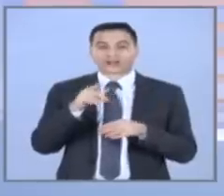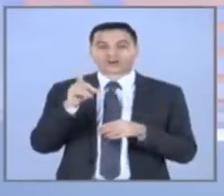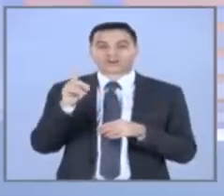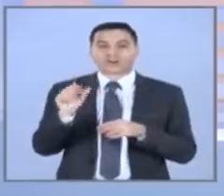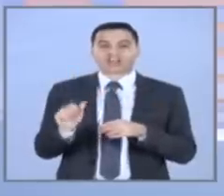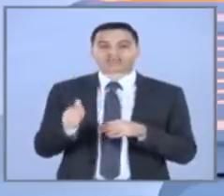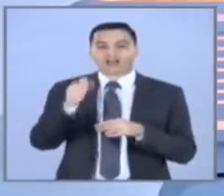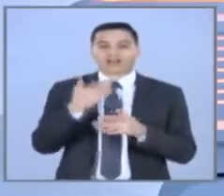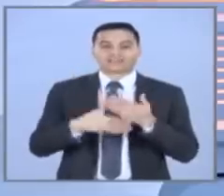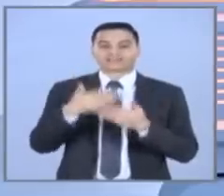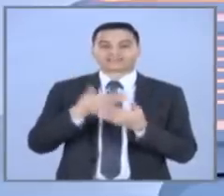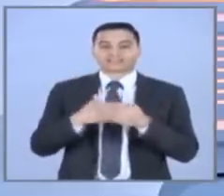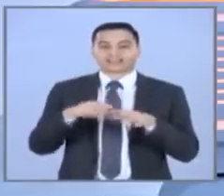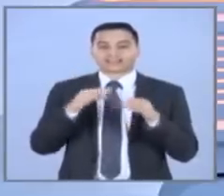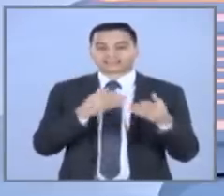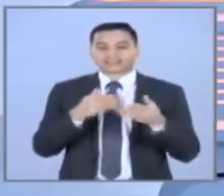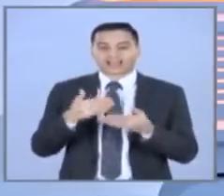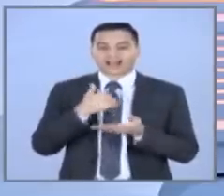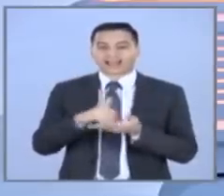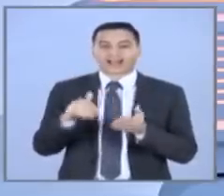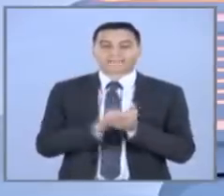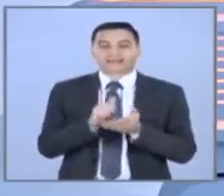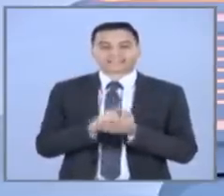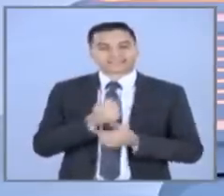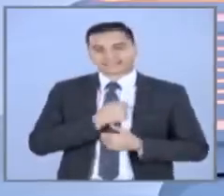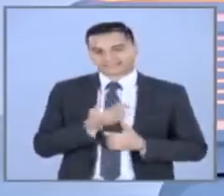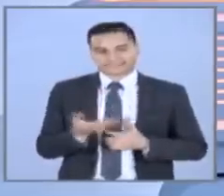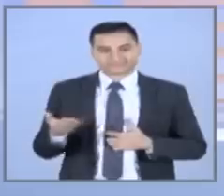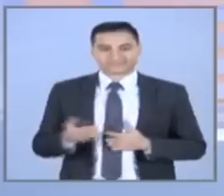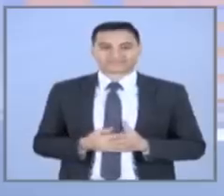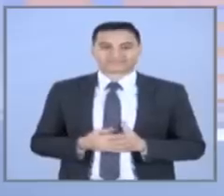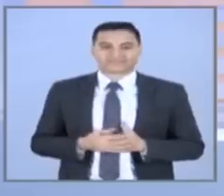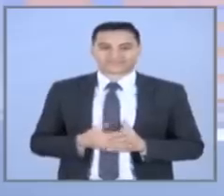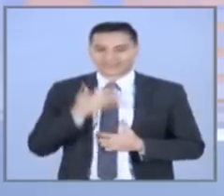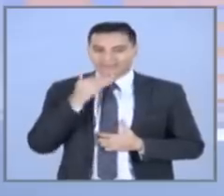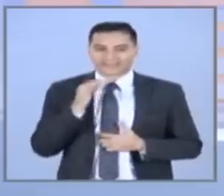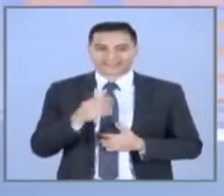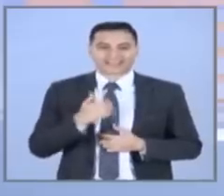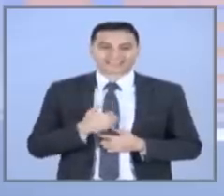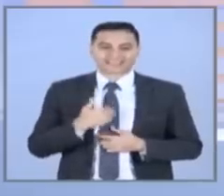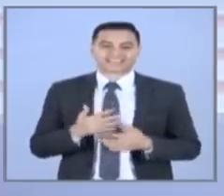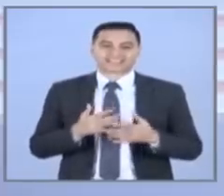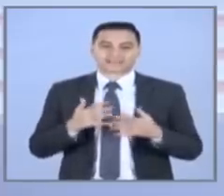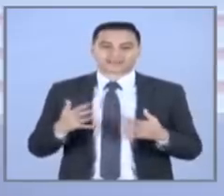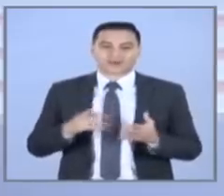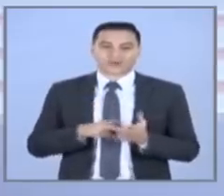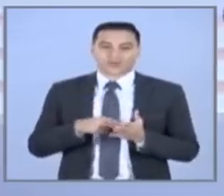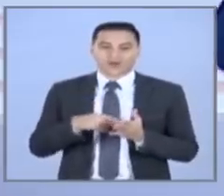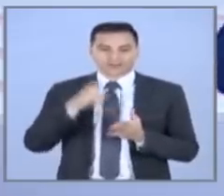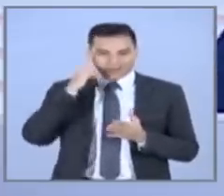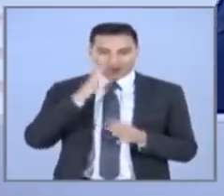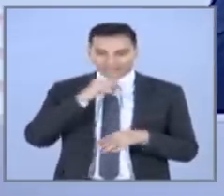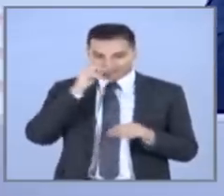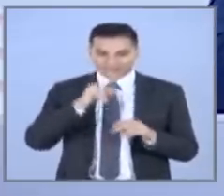بعد ما رجعت تاني؟ لا راجع بيتي، أحس راجع بيتي بأمانة يعني. جميل جدا، إحساس عظيم. عارف كل خطوة رايح فين،